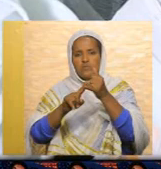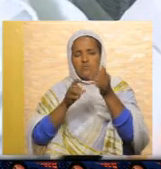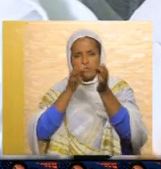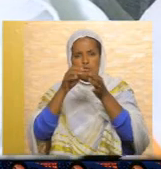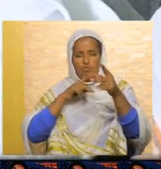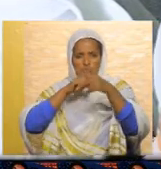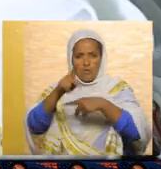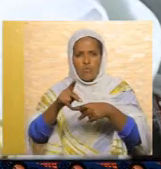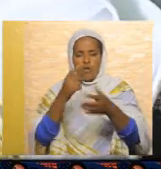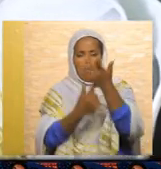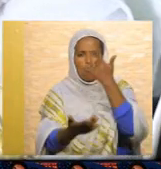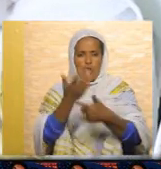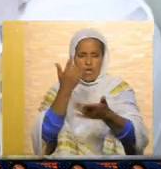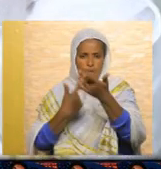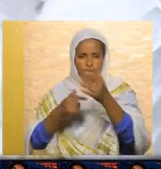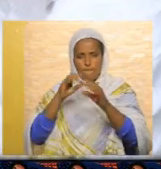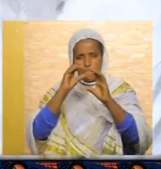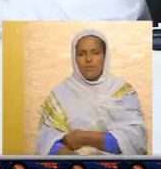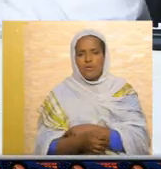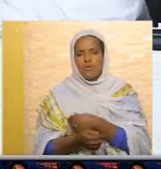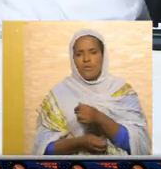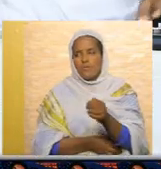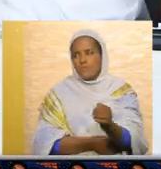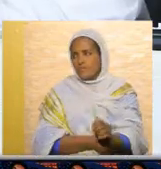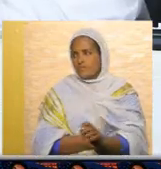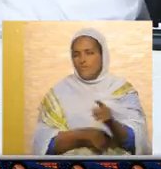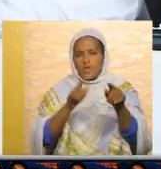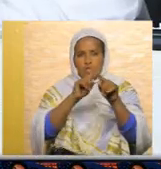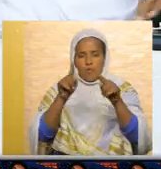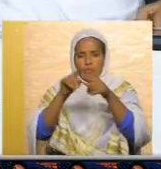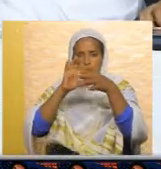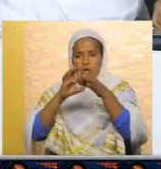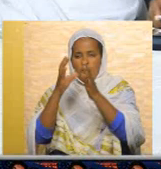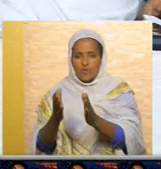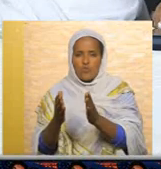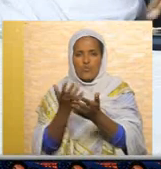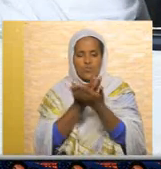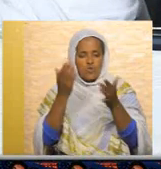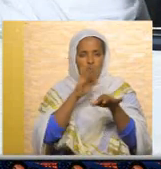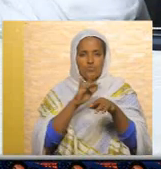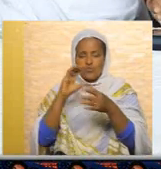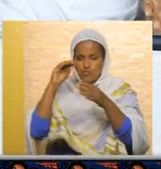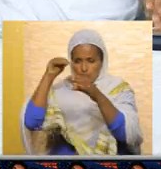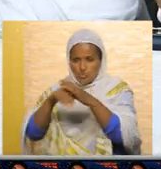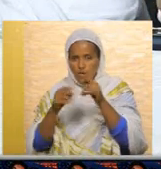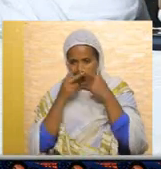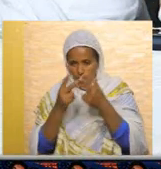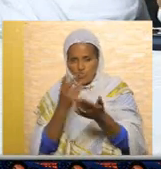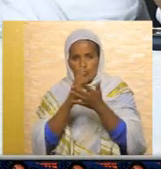ግብሩ አወያይ የነበሩት መምህርት ኤልሳቤት የተለያዩ ማህበራዊ ጉዳዮቻችን ውስጥ የሚታዩትን